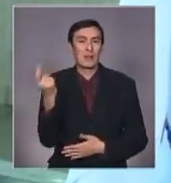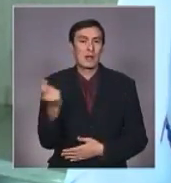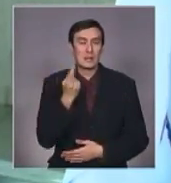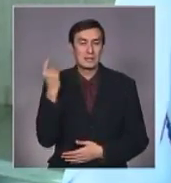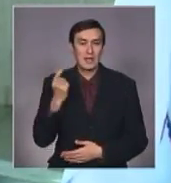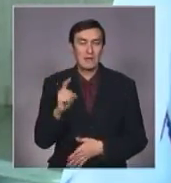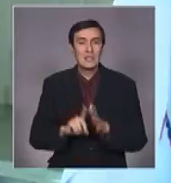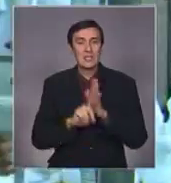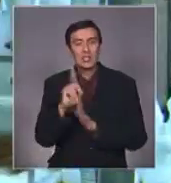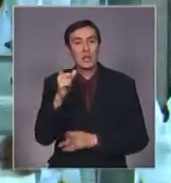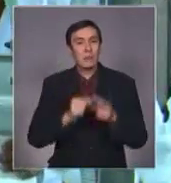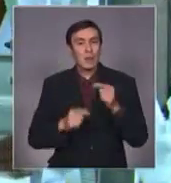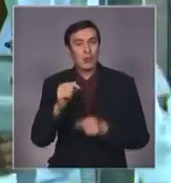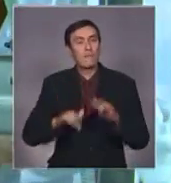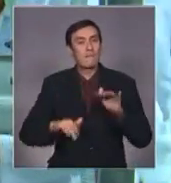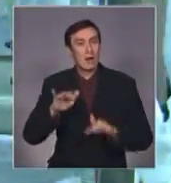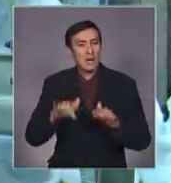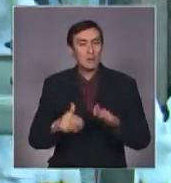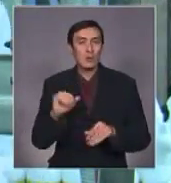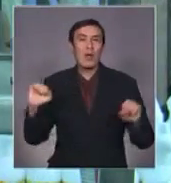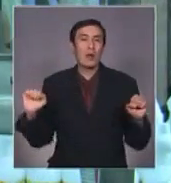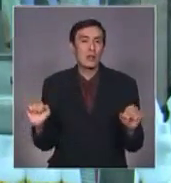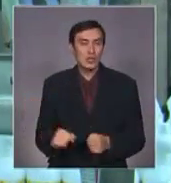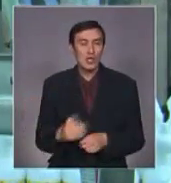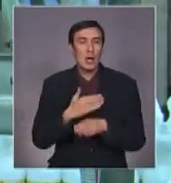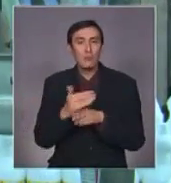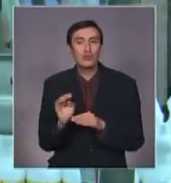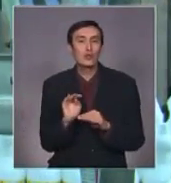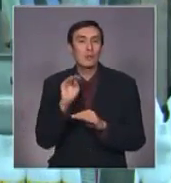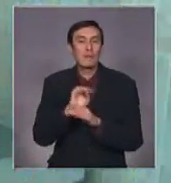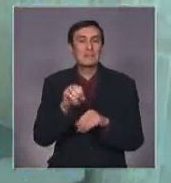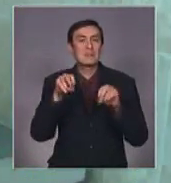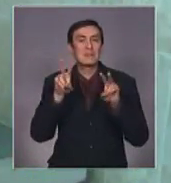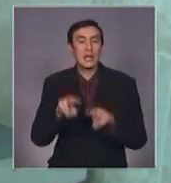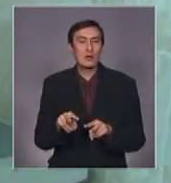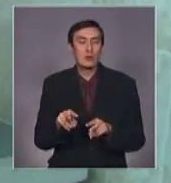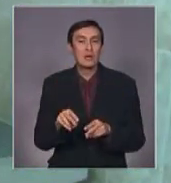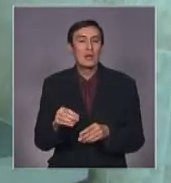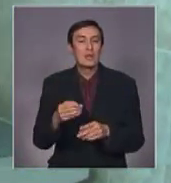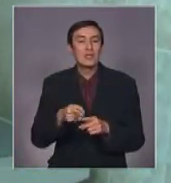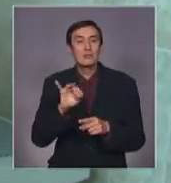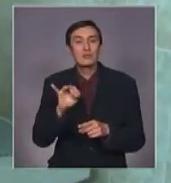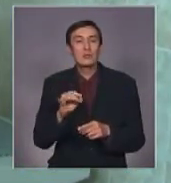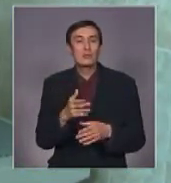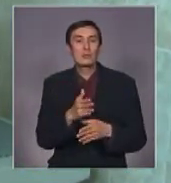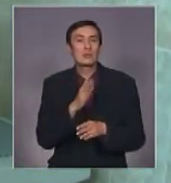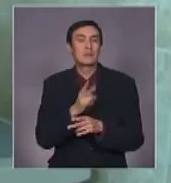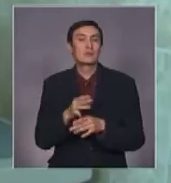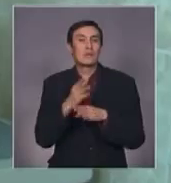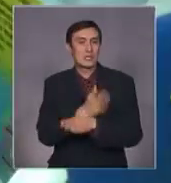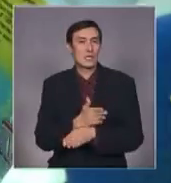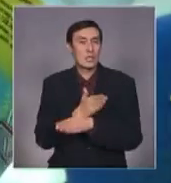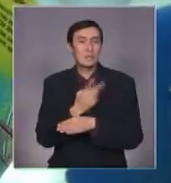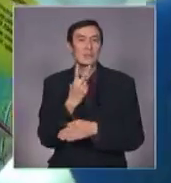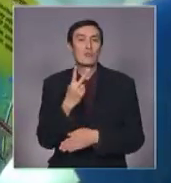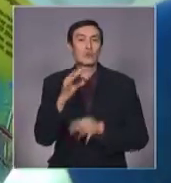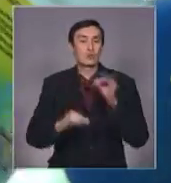хозяева. Сначала молоко варят, потом охлаждают, а после добавляют специальную закваску и дают настояться